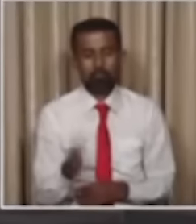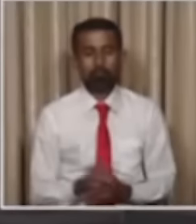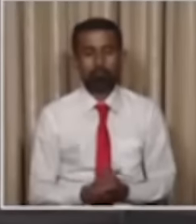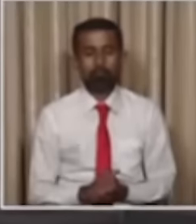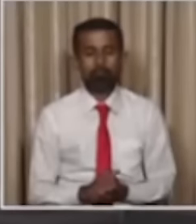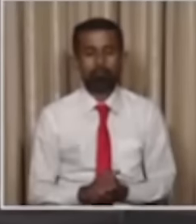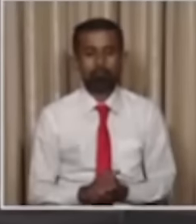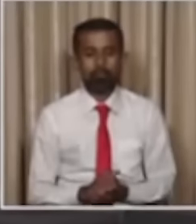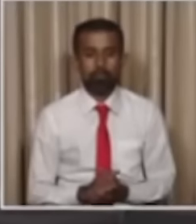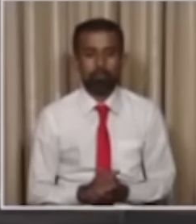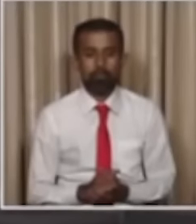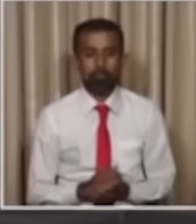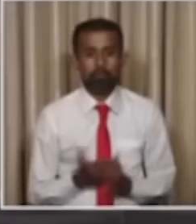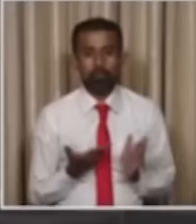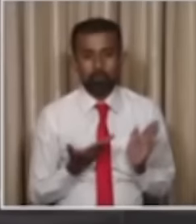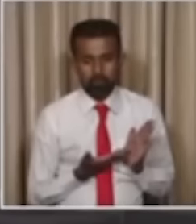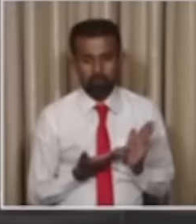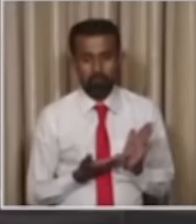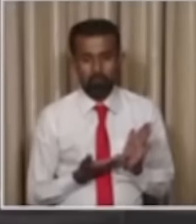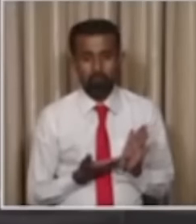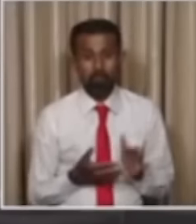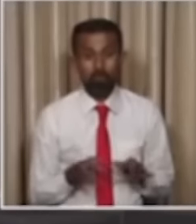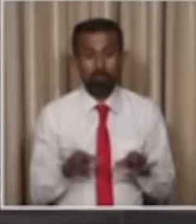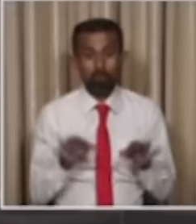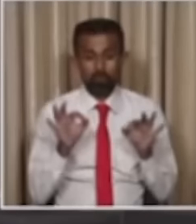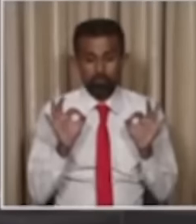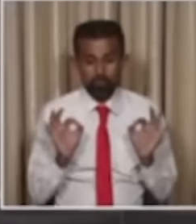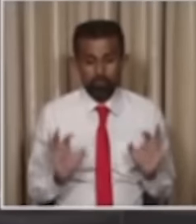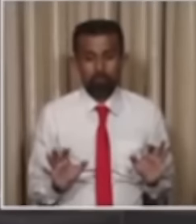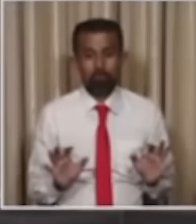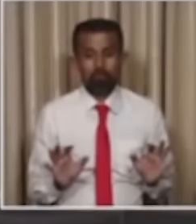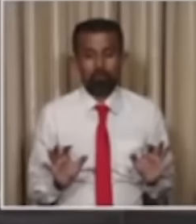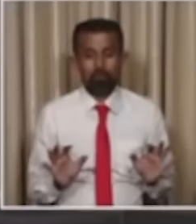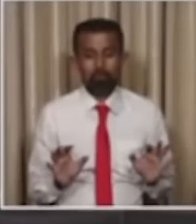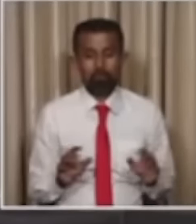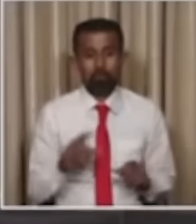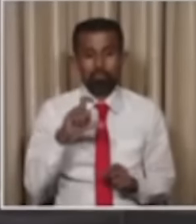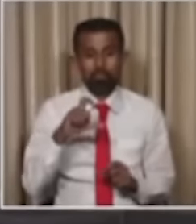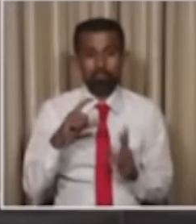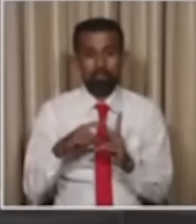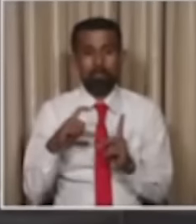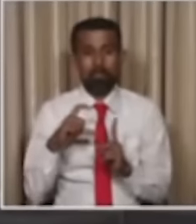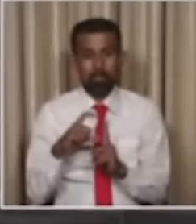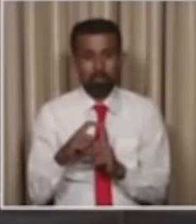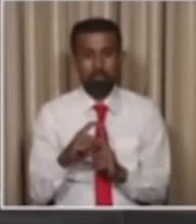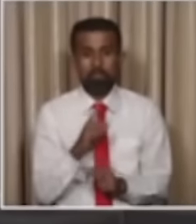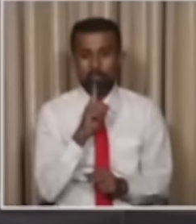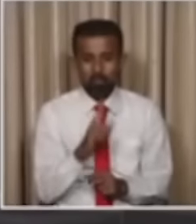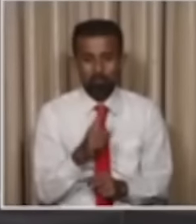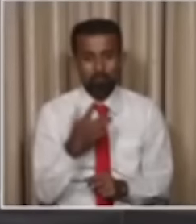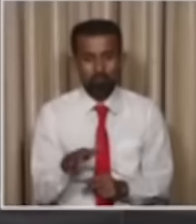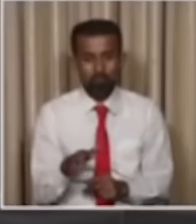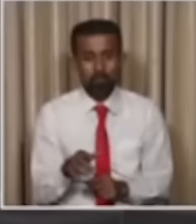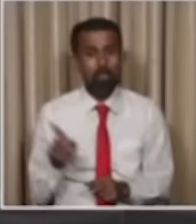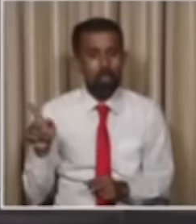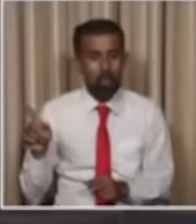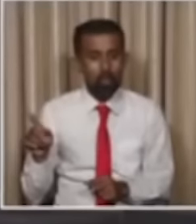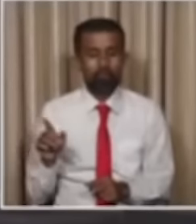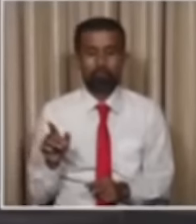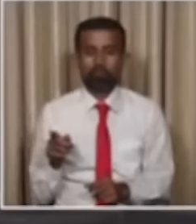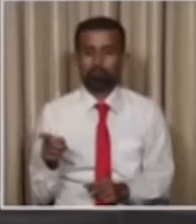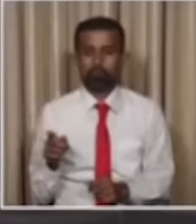ඉතින් දැන් මෙතනදීත් හරියටම CID එකට දැනුම් දුන්නා කවුද මේක කරන්න